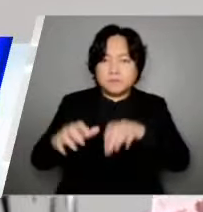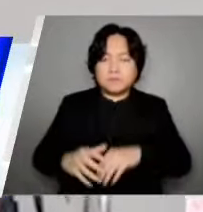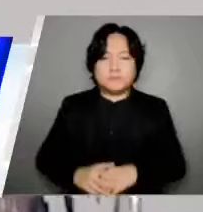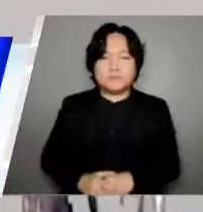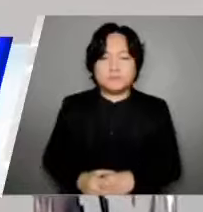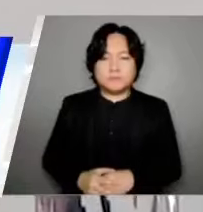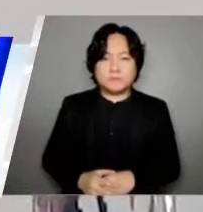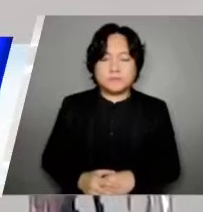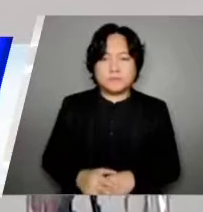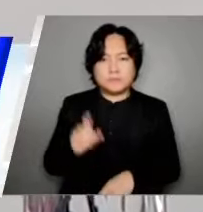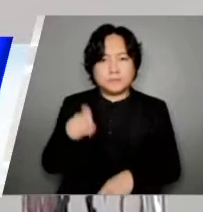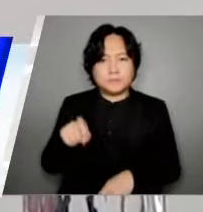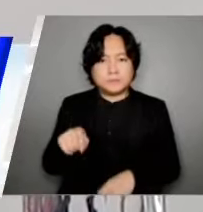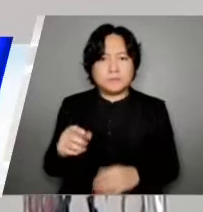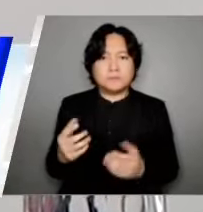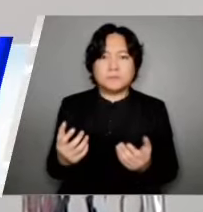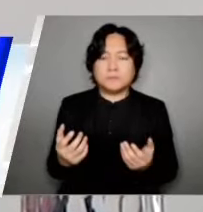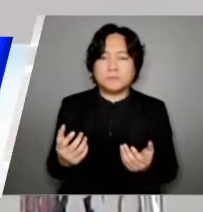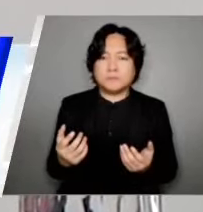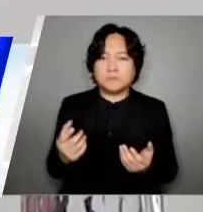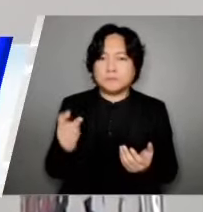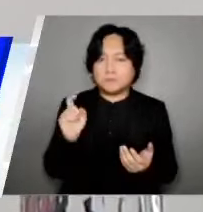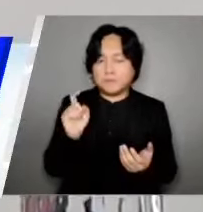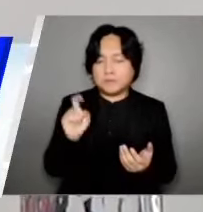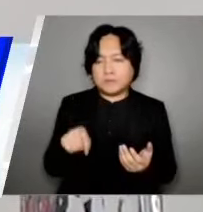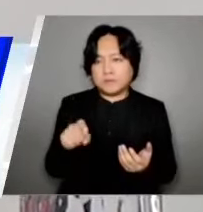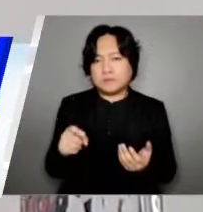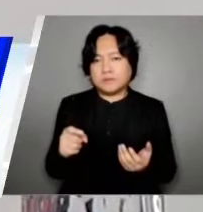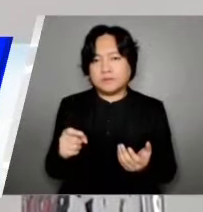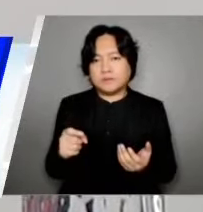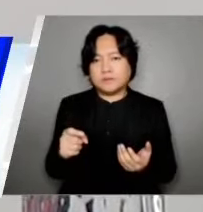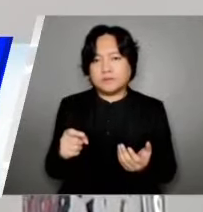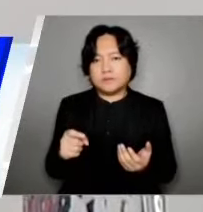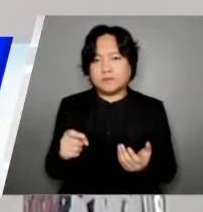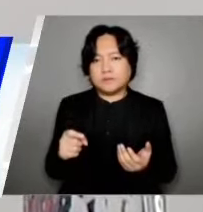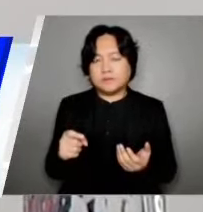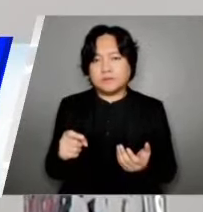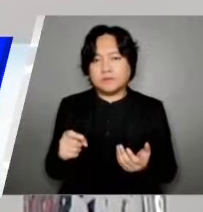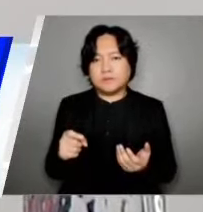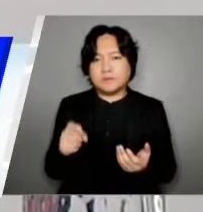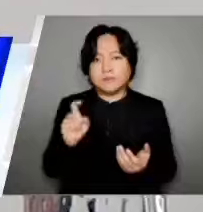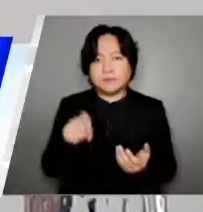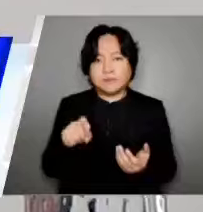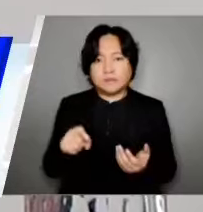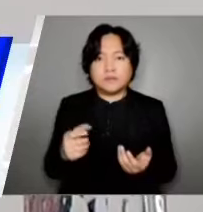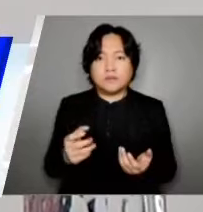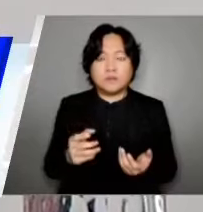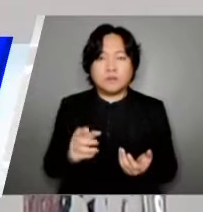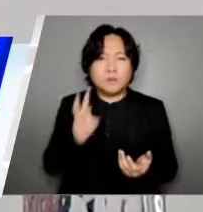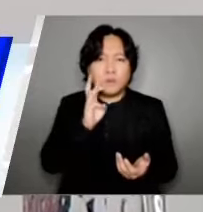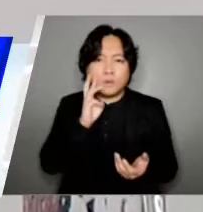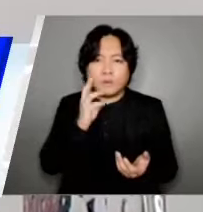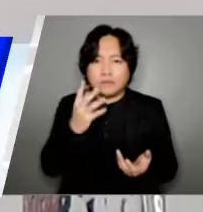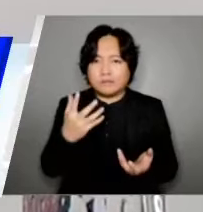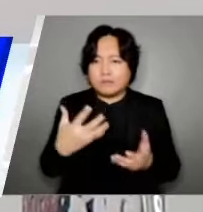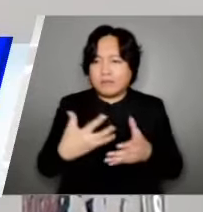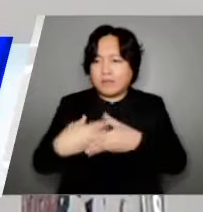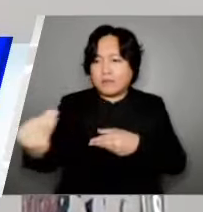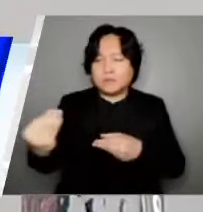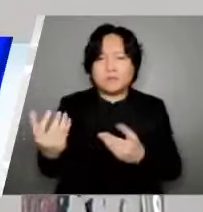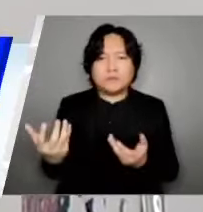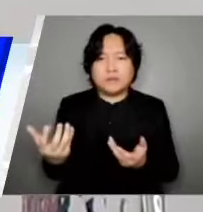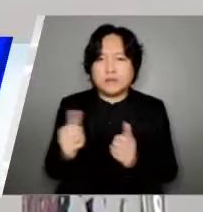Kailangan mapilitan tayo na magbitaw ng tubig. So let's watch that